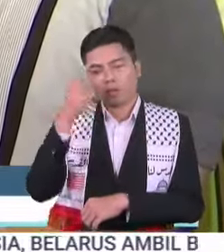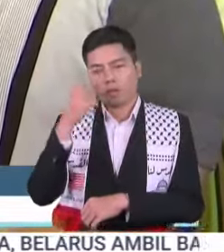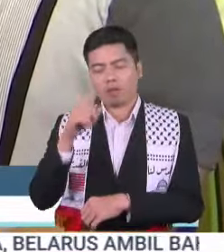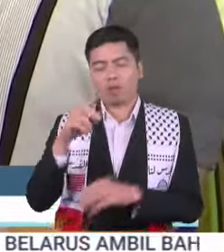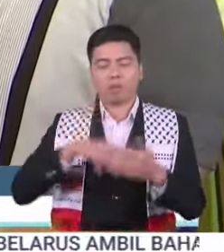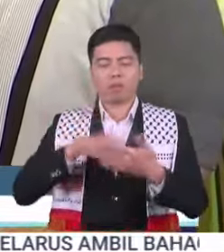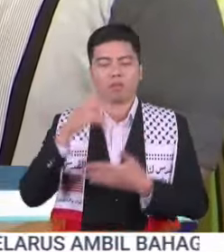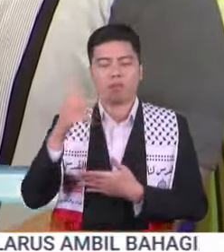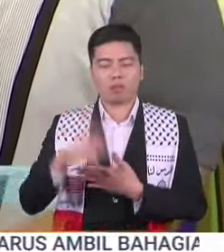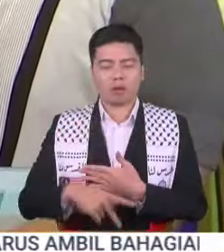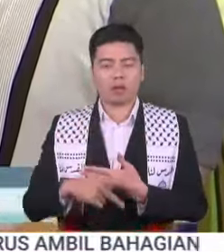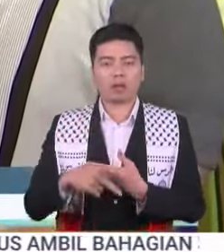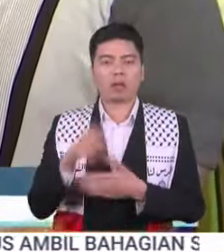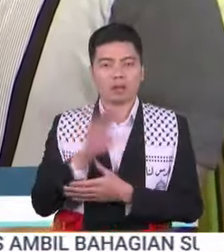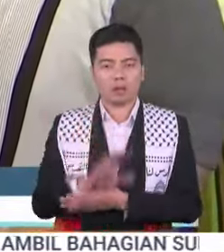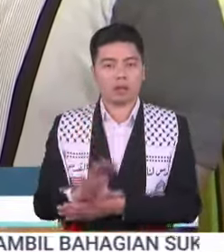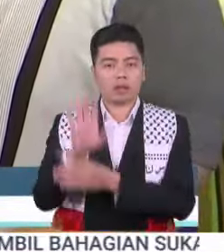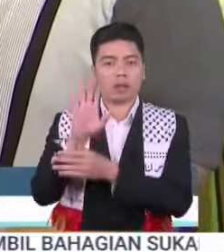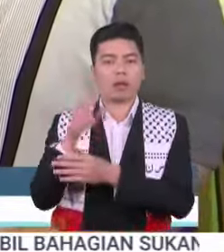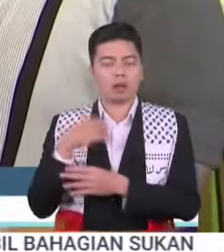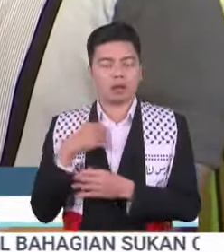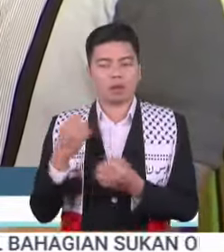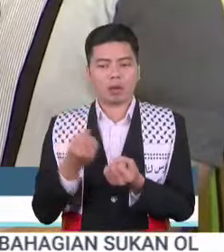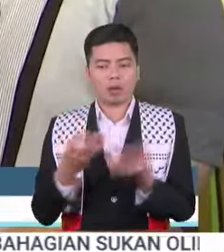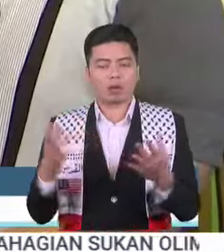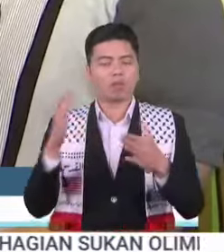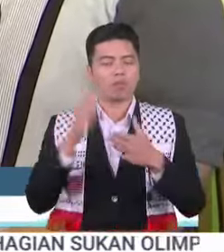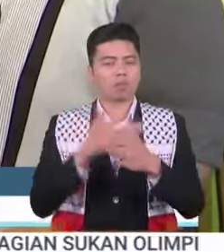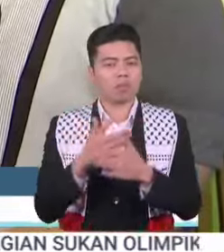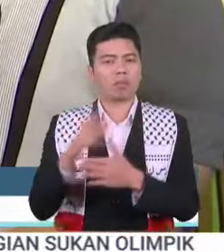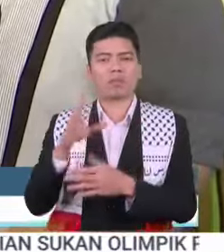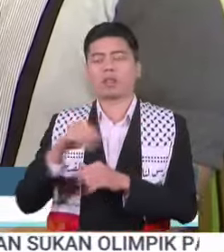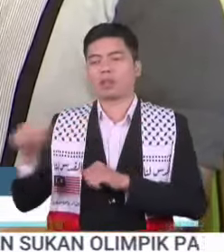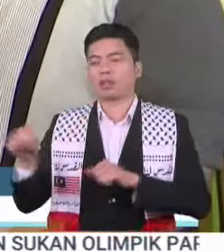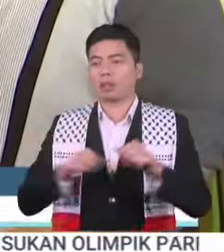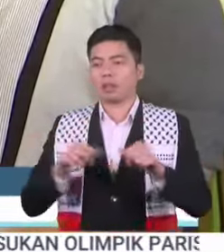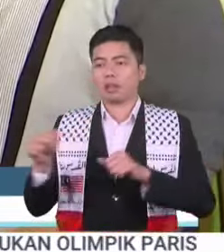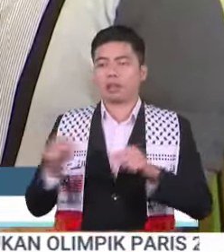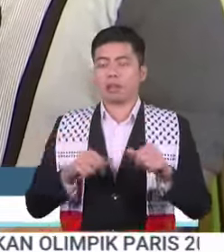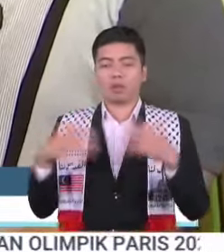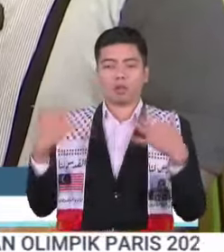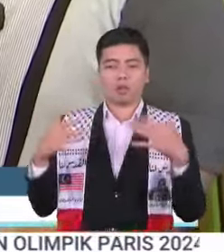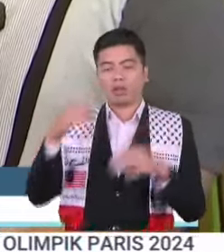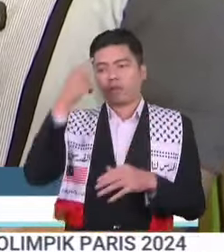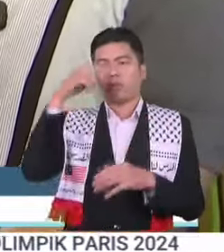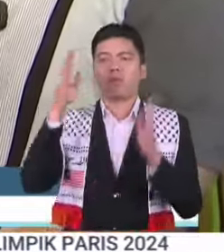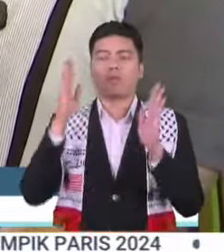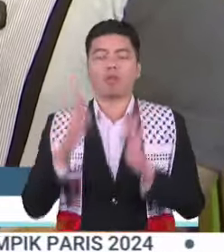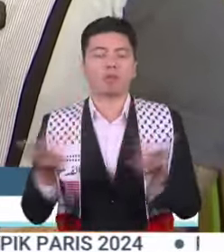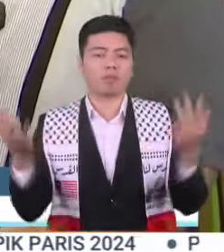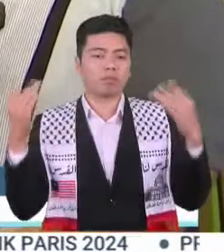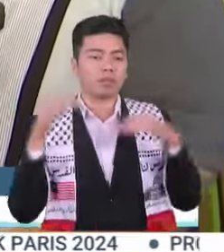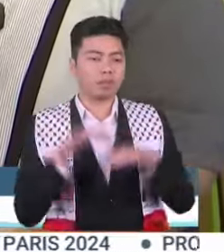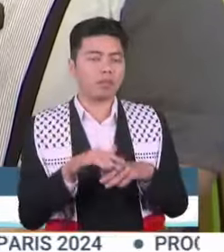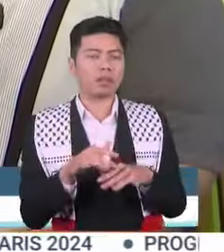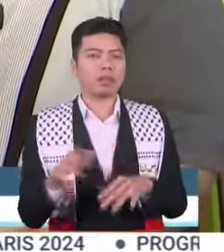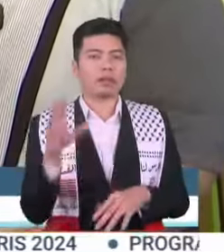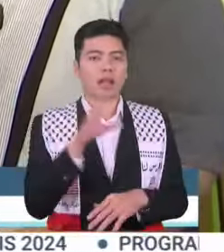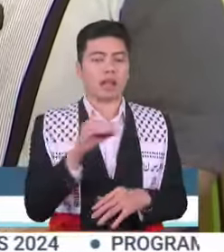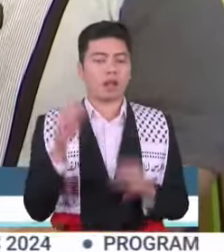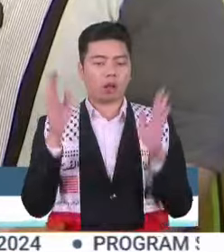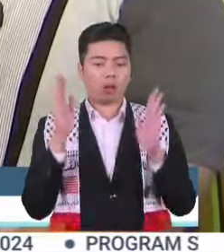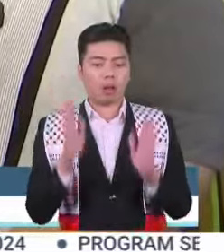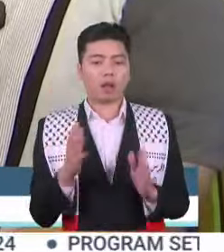Madani yang menawarkan pelbagai pengisian serta aktiviti menarik buat para pengunjung. Dan bagi mereka